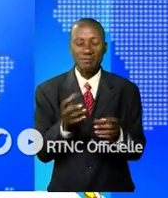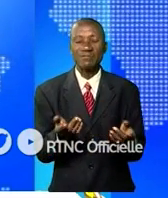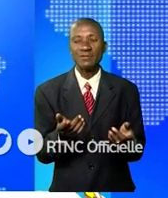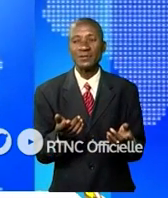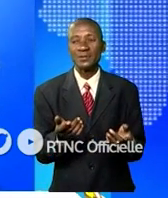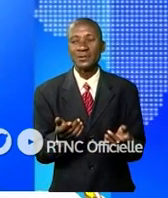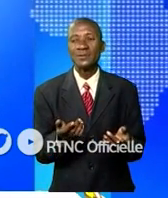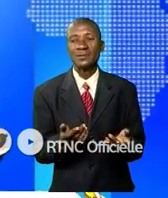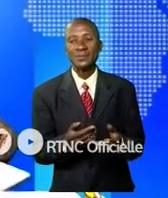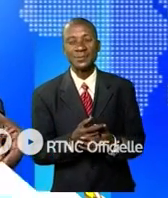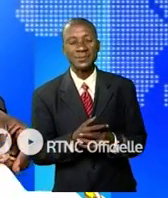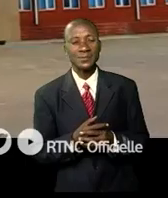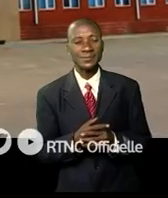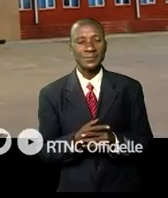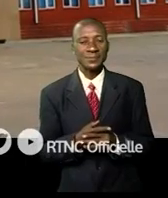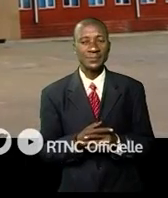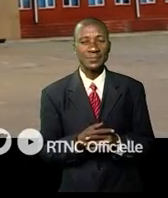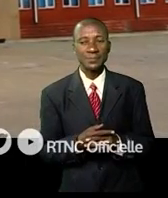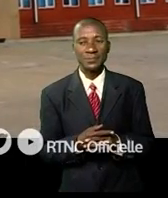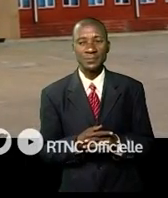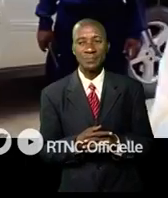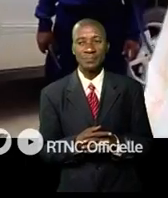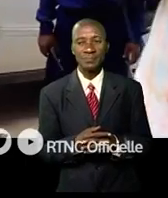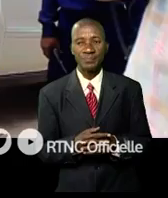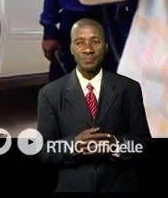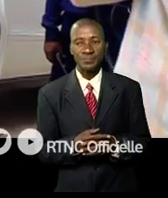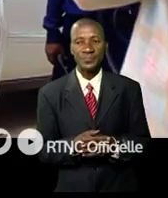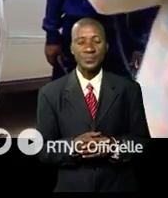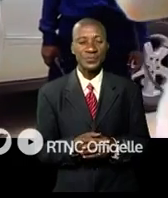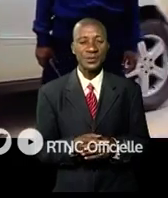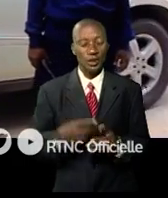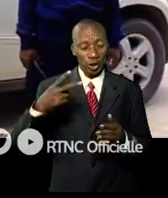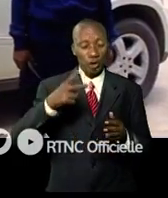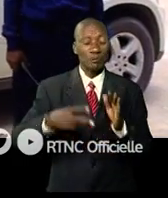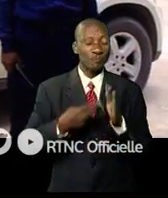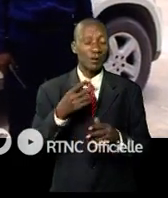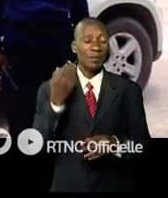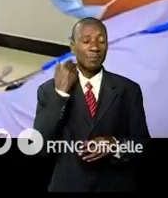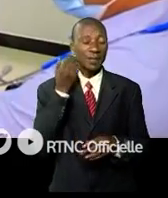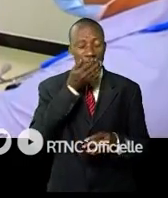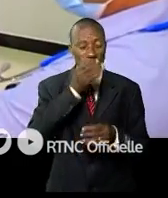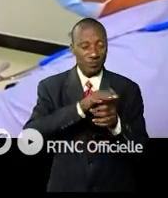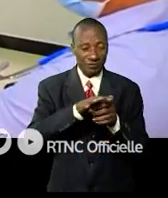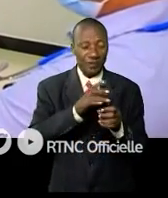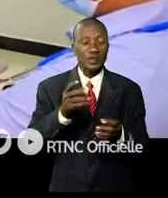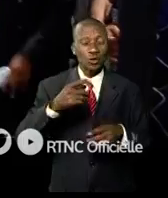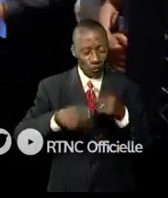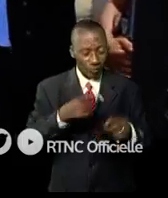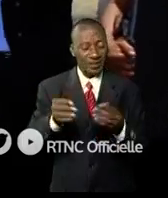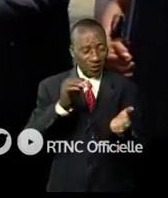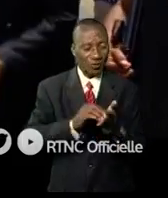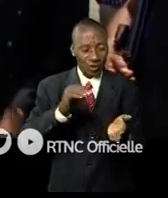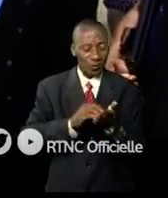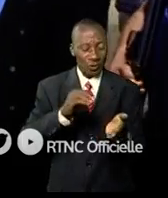tente de répondre à cette question. Avec la deuxième vague de la Covid-19 qui se pointe déjà, cette descente du ministre de la Santé, Dr